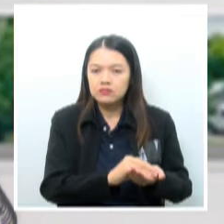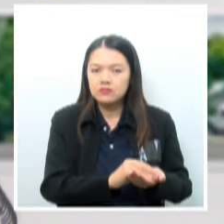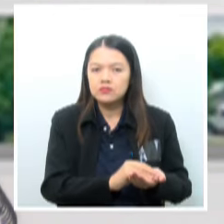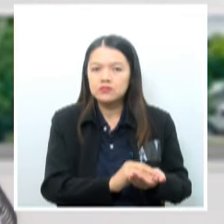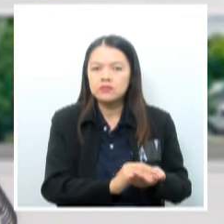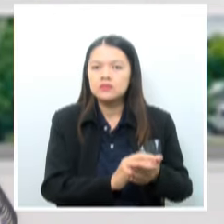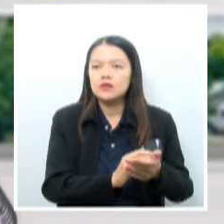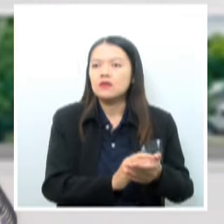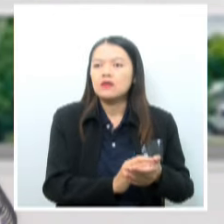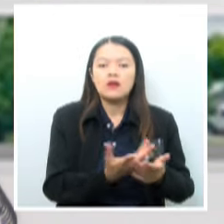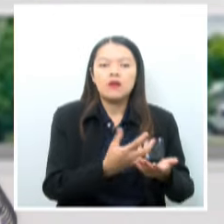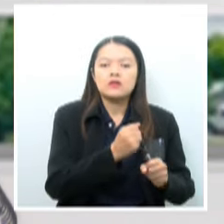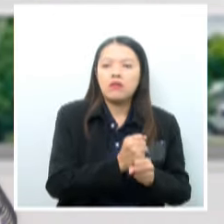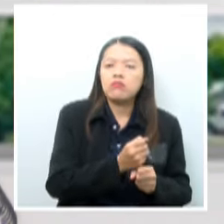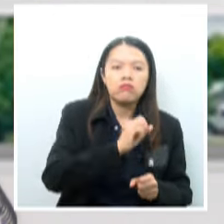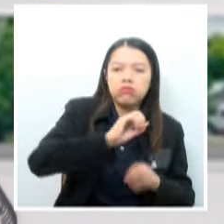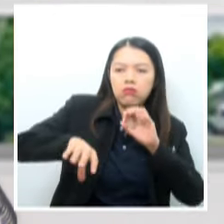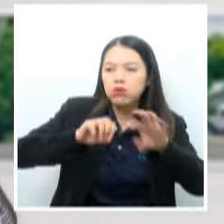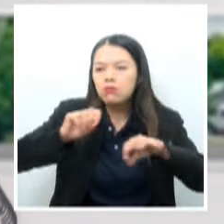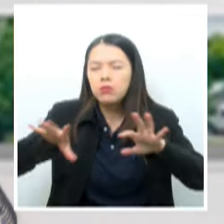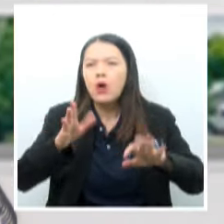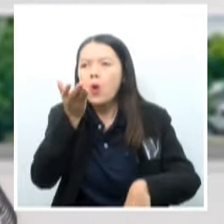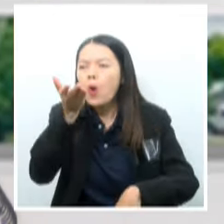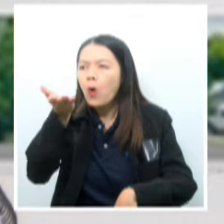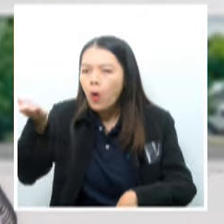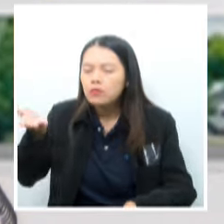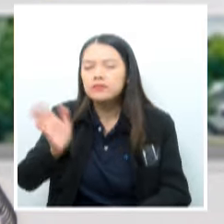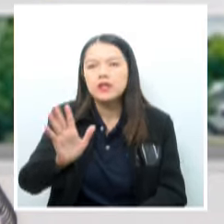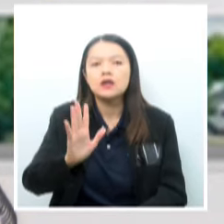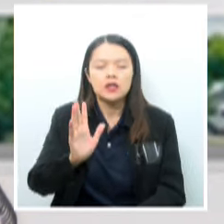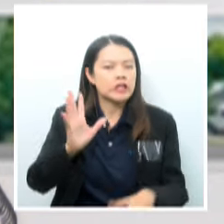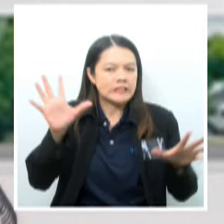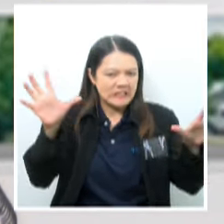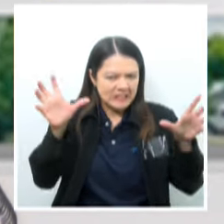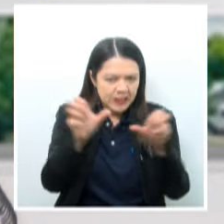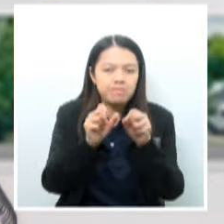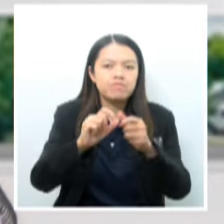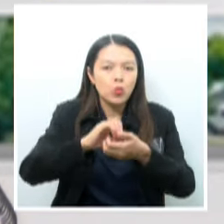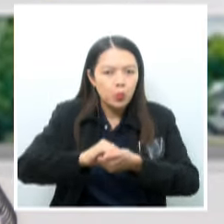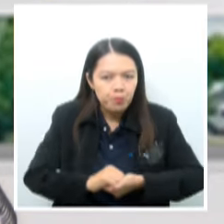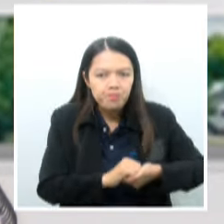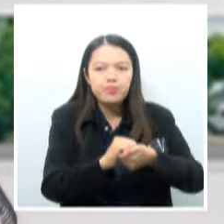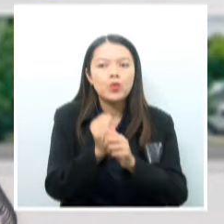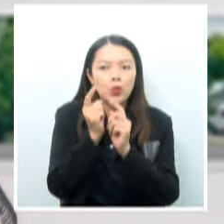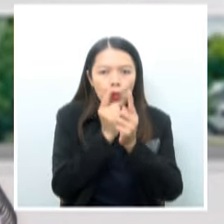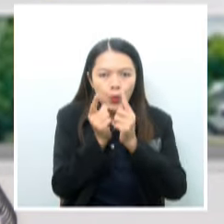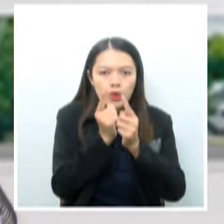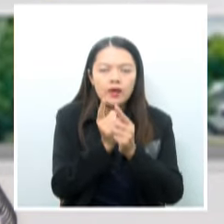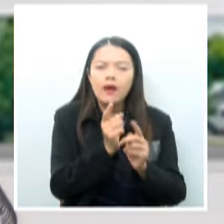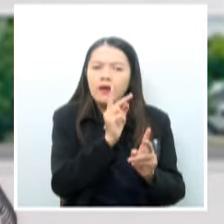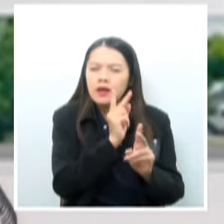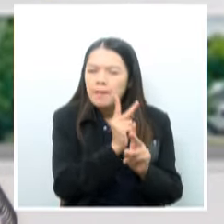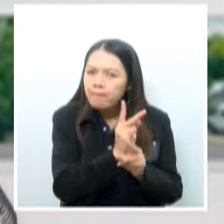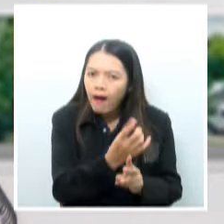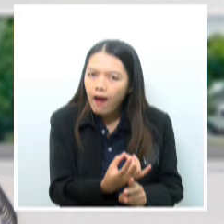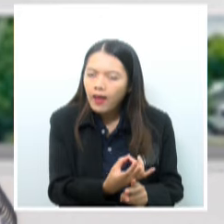ยกันและต่างคนต่างใช้แล้วไปขอจากเขตอย่างเดียววันนี้ข้างบนจะจับมือและคุยกันมากขึ้นว่าเราเก็บอะไรมาบ้าง